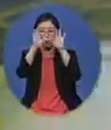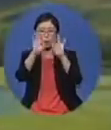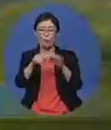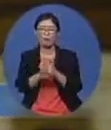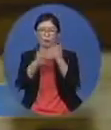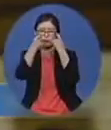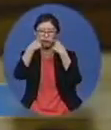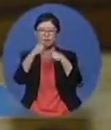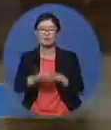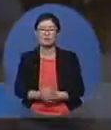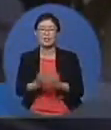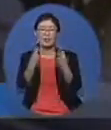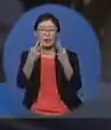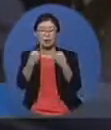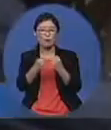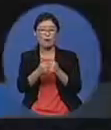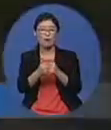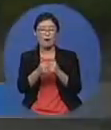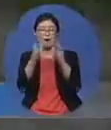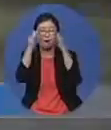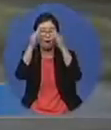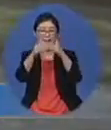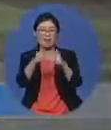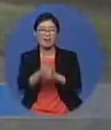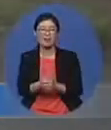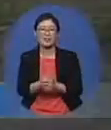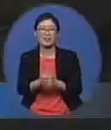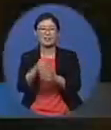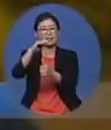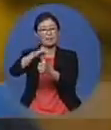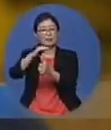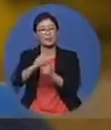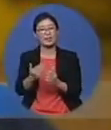오직 수학밖에 몰랐던 순수한 소년의 성장 드라마.